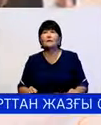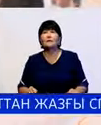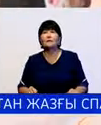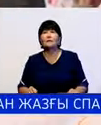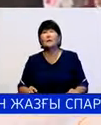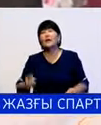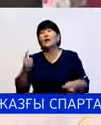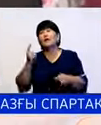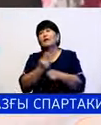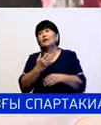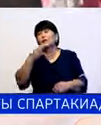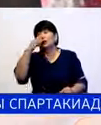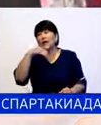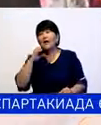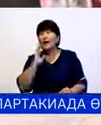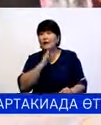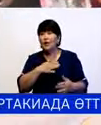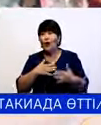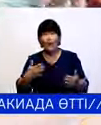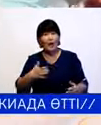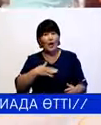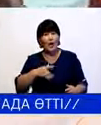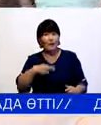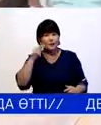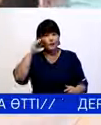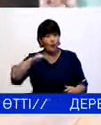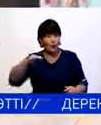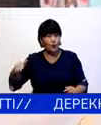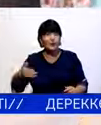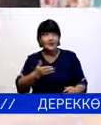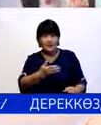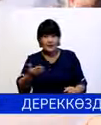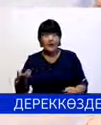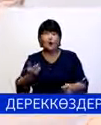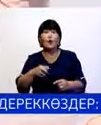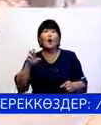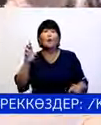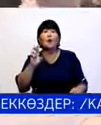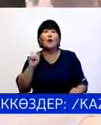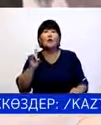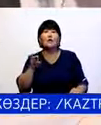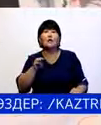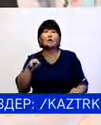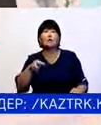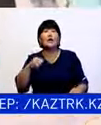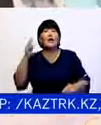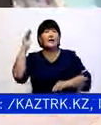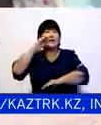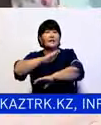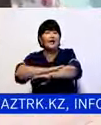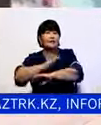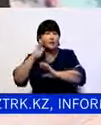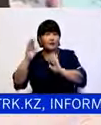Ең біріншіден осы ата-аналарға үлкен алғысым шексіз оқушылардың. Өйткені Бауыржан Момышұлы атамыздың айтқандай, тәртіпке бас иген көп болмайды